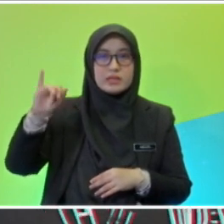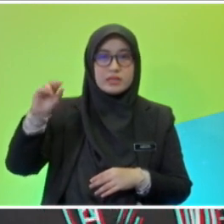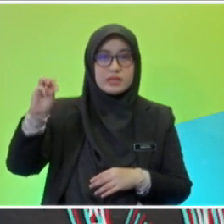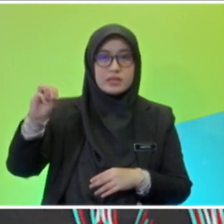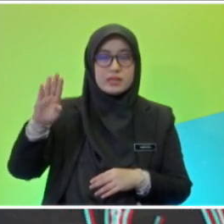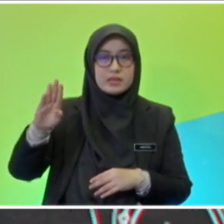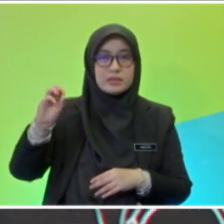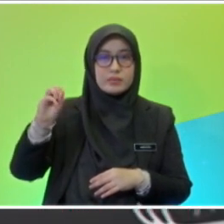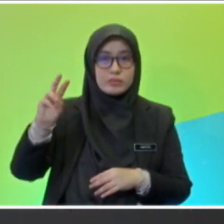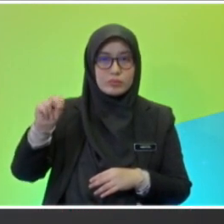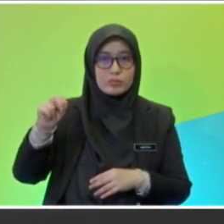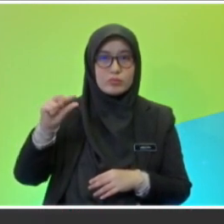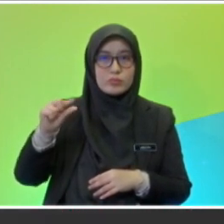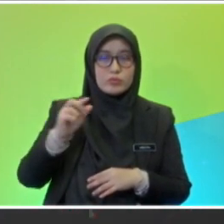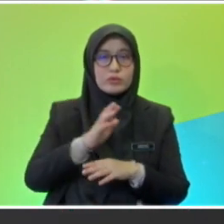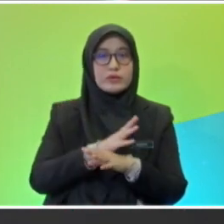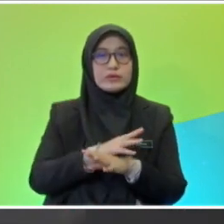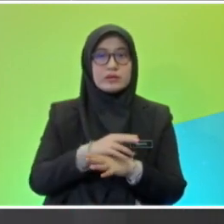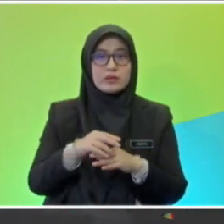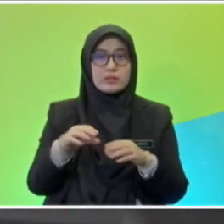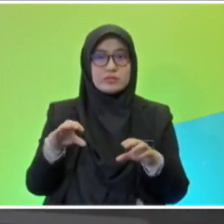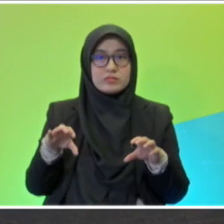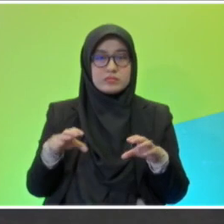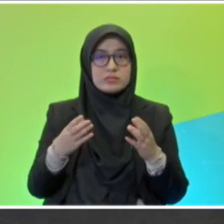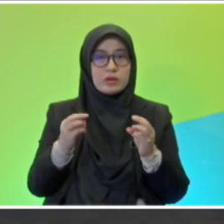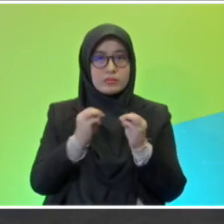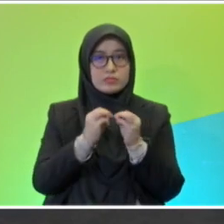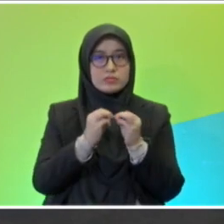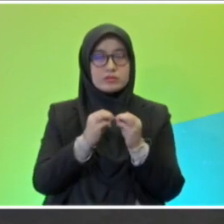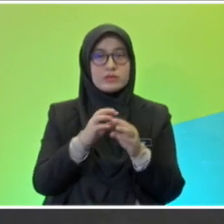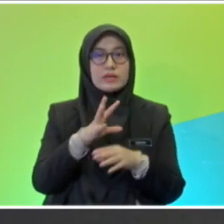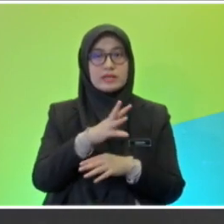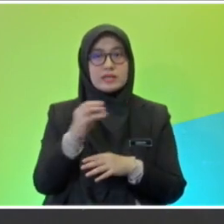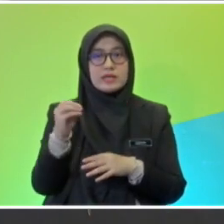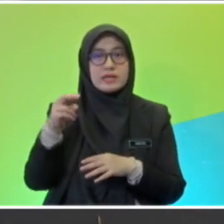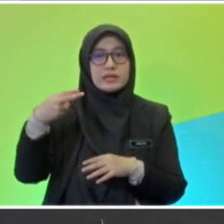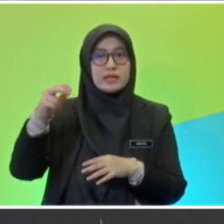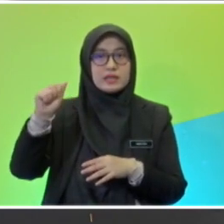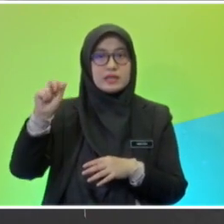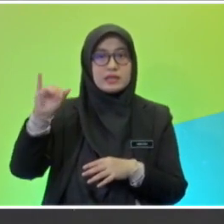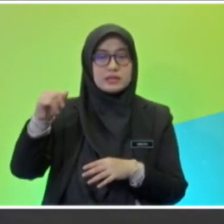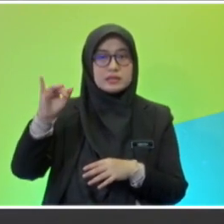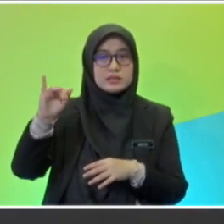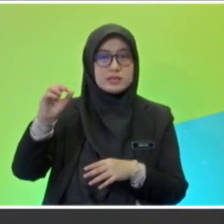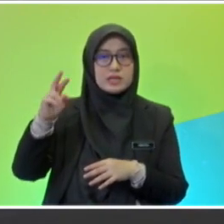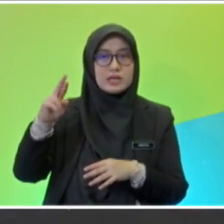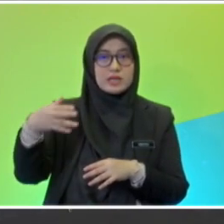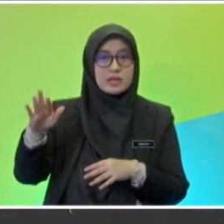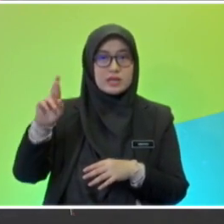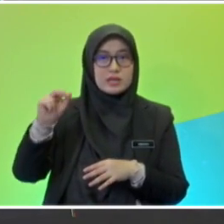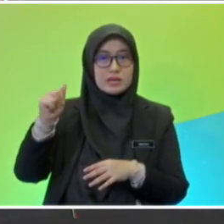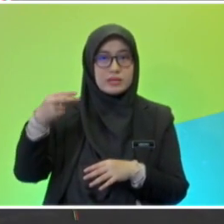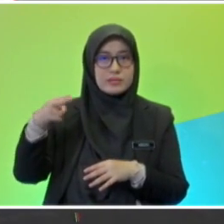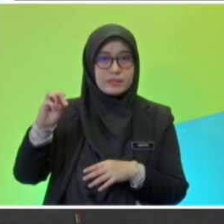akhirnya berbicara yang ditamatkan dengan keputusan berpihak kepada Haji Abdul Rahman limbuk apabila berlaku kebaikan